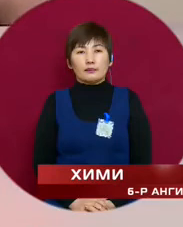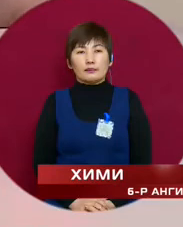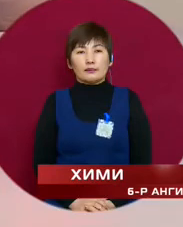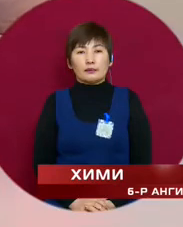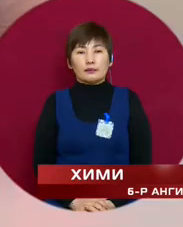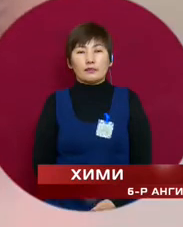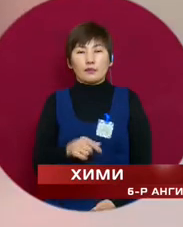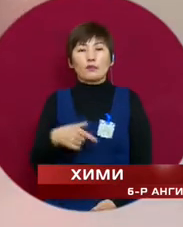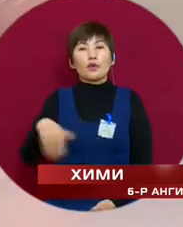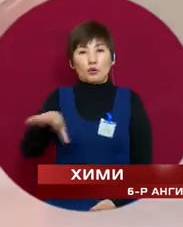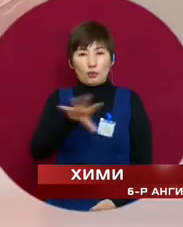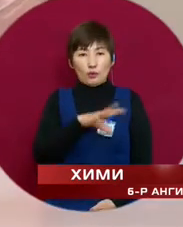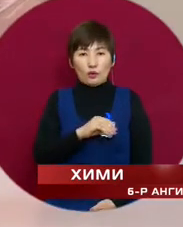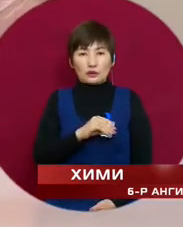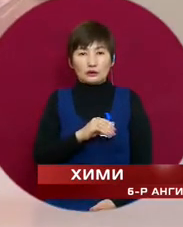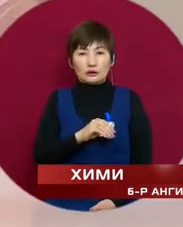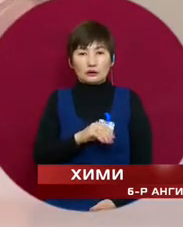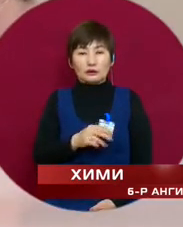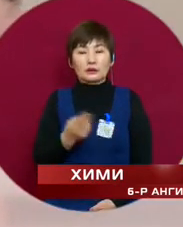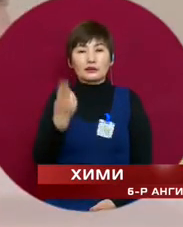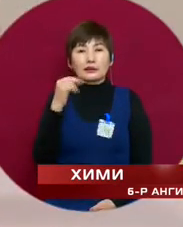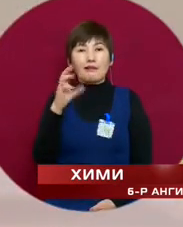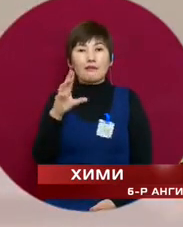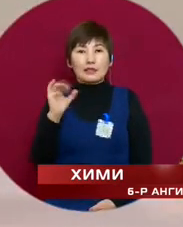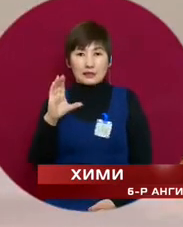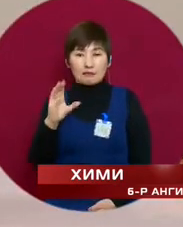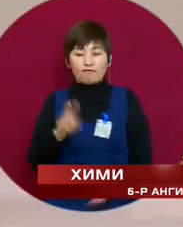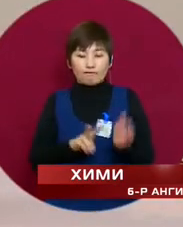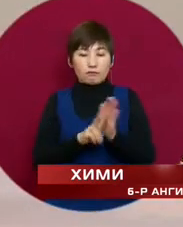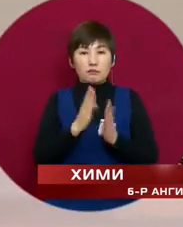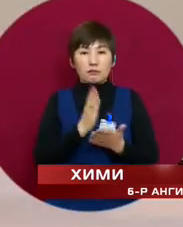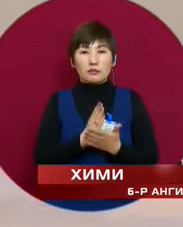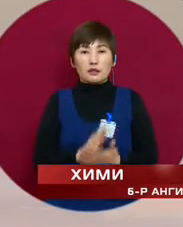За одоо бүгдээрээ талс давсдыг хааж авъя.